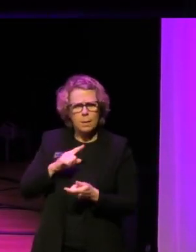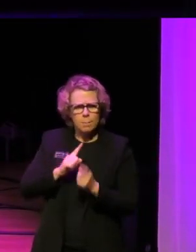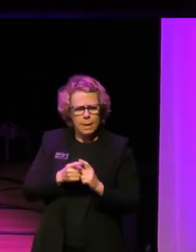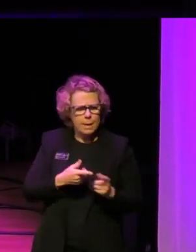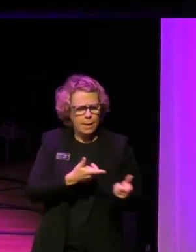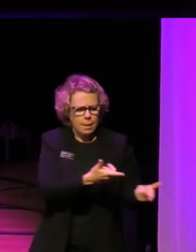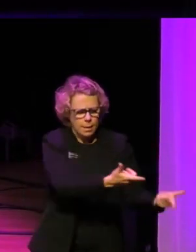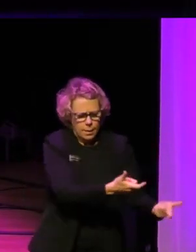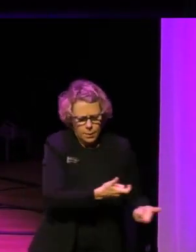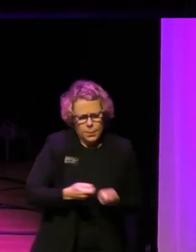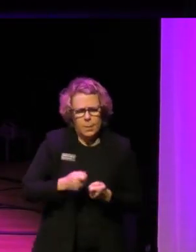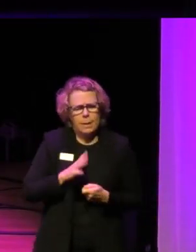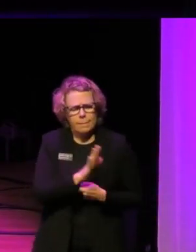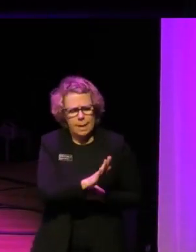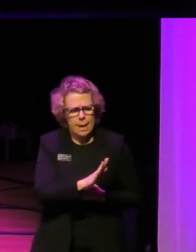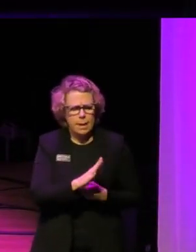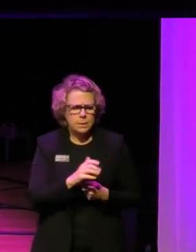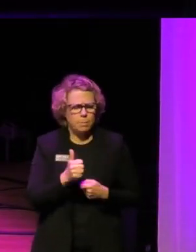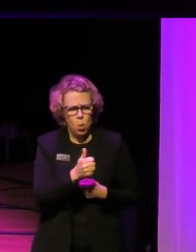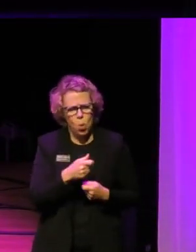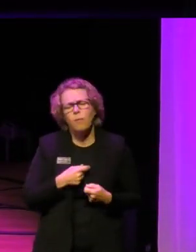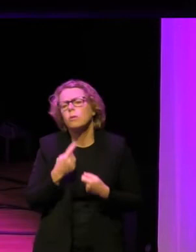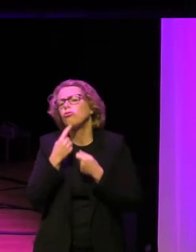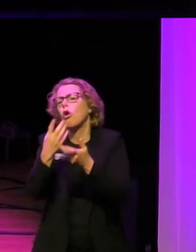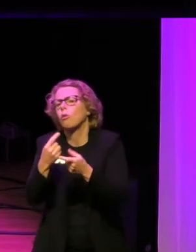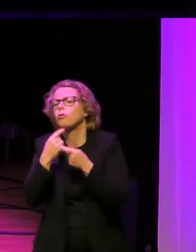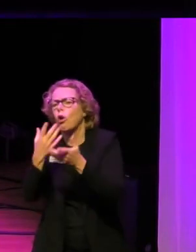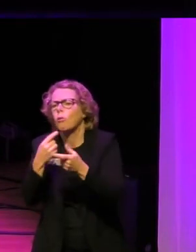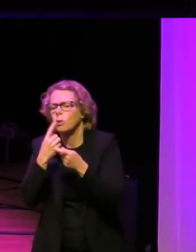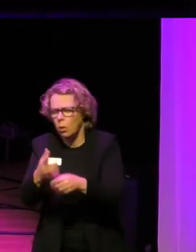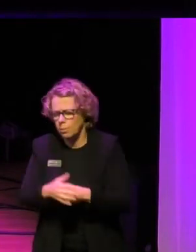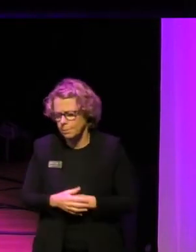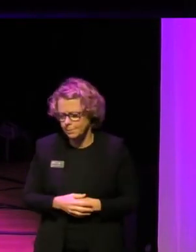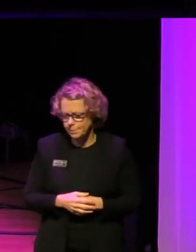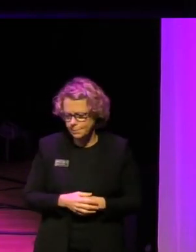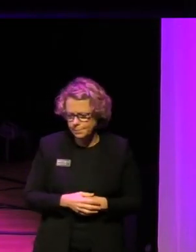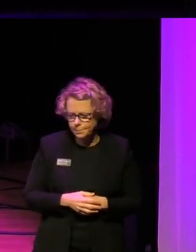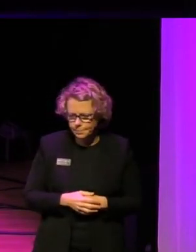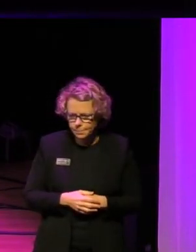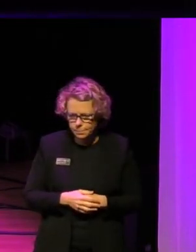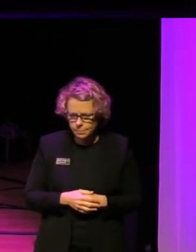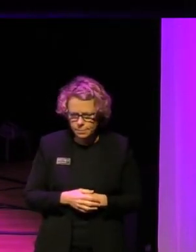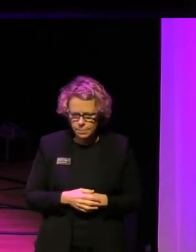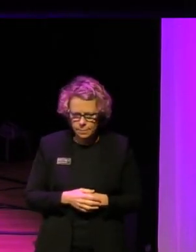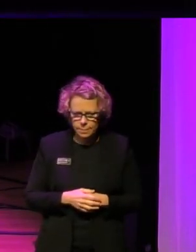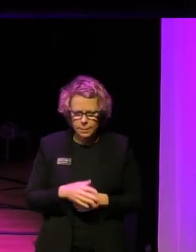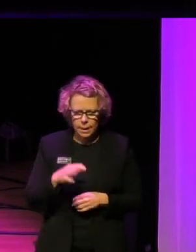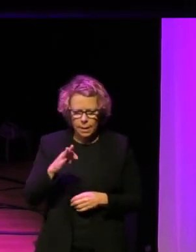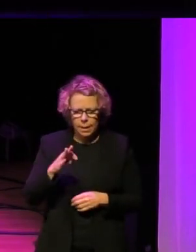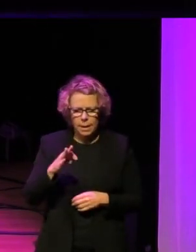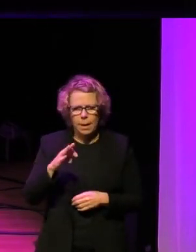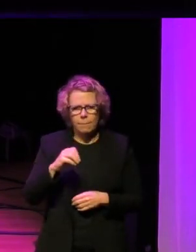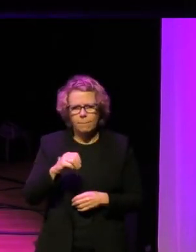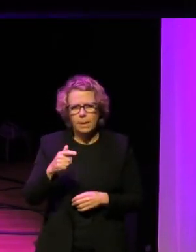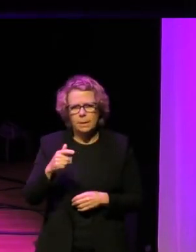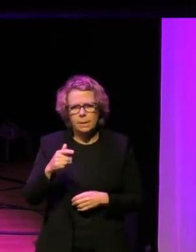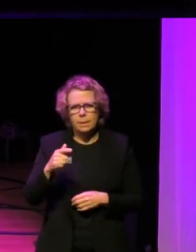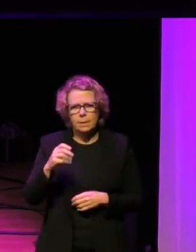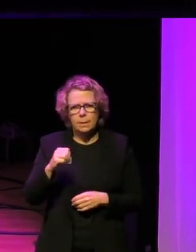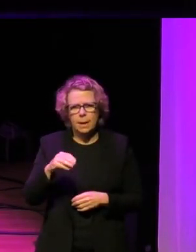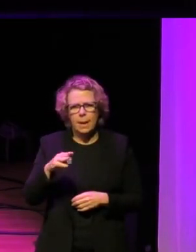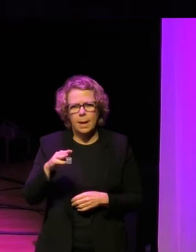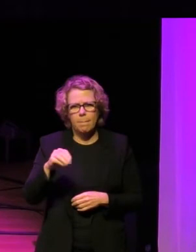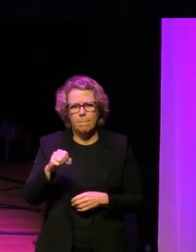Mm. Är det också så du tänker, Fatema? Hur tänker du? Jag vet att vi ser på den situationen som en